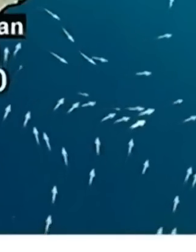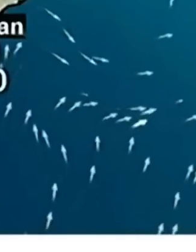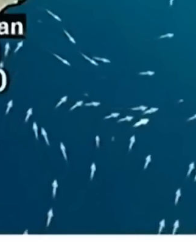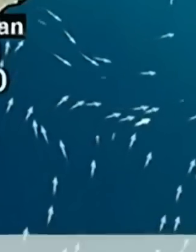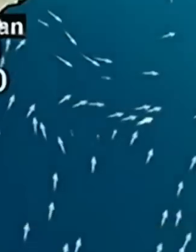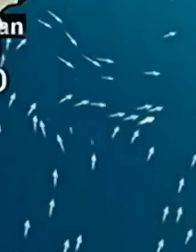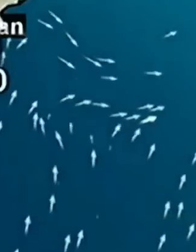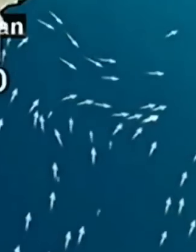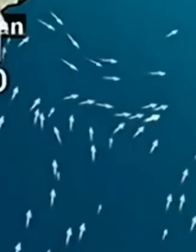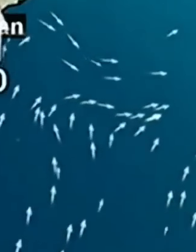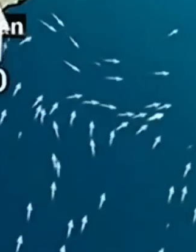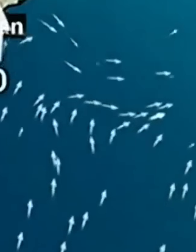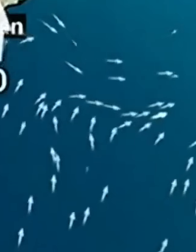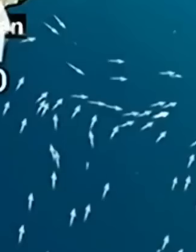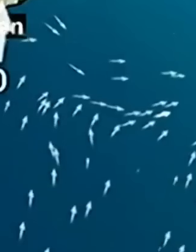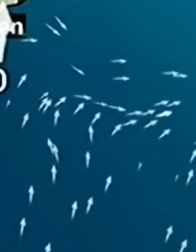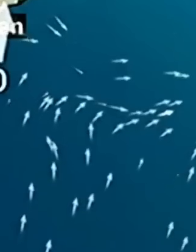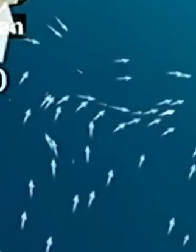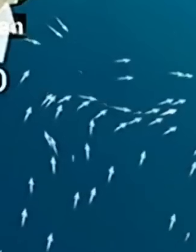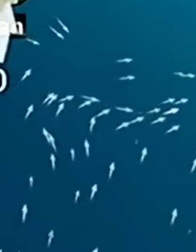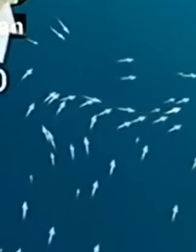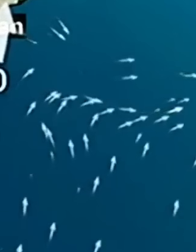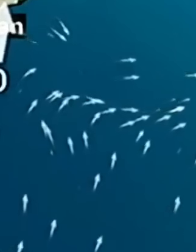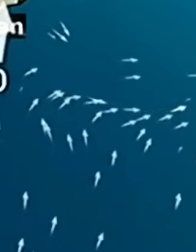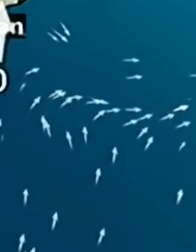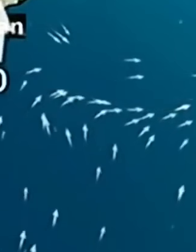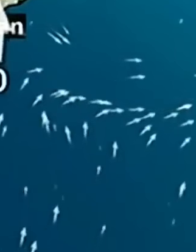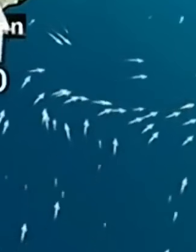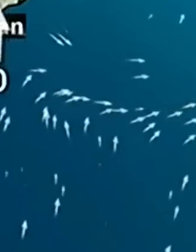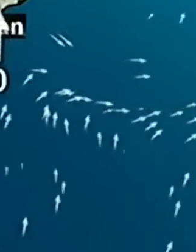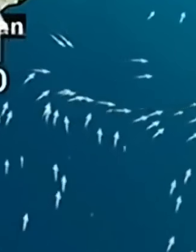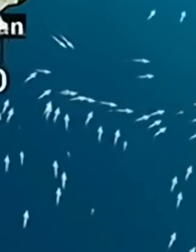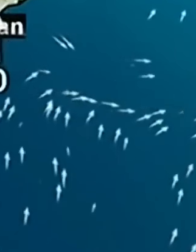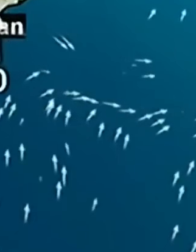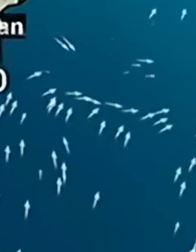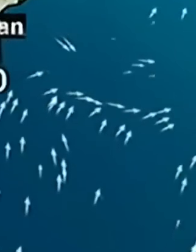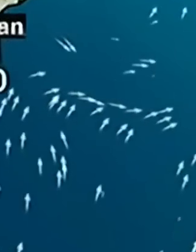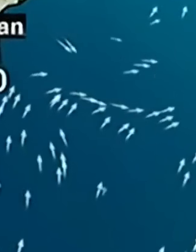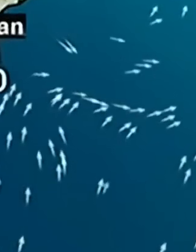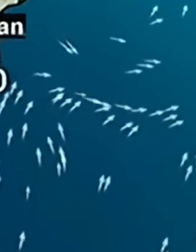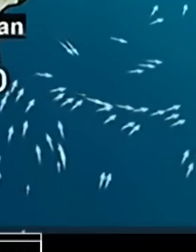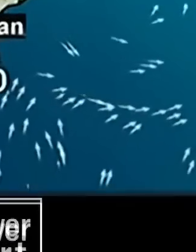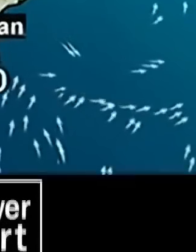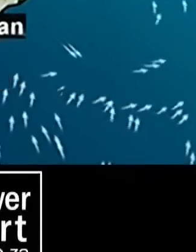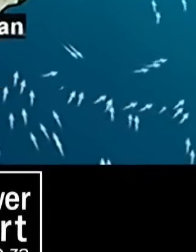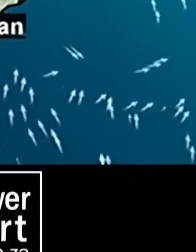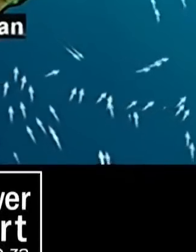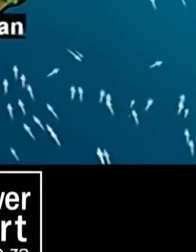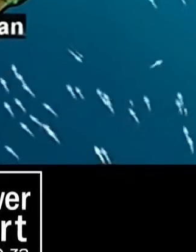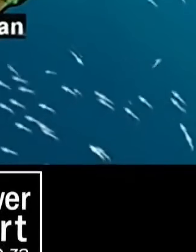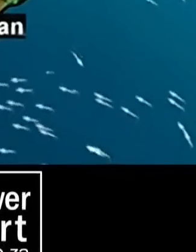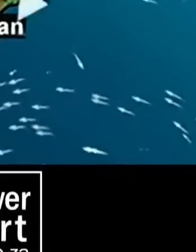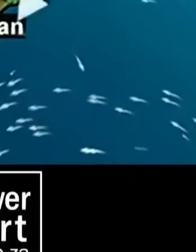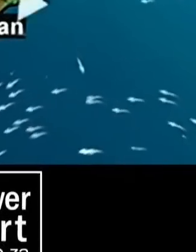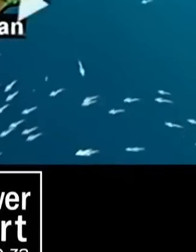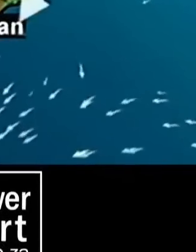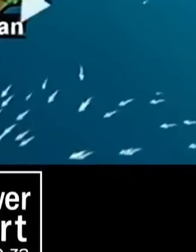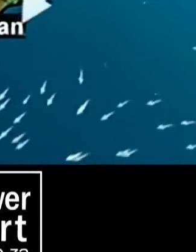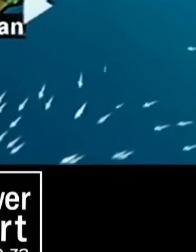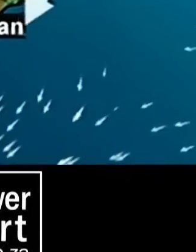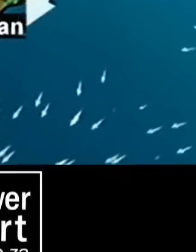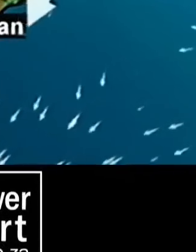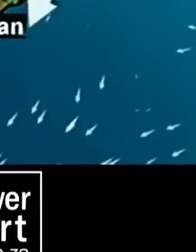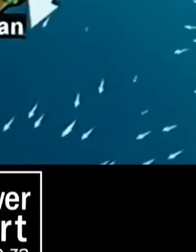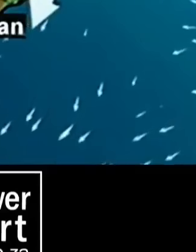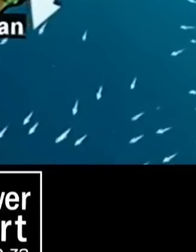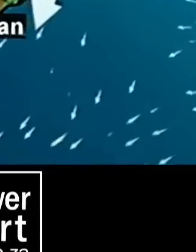botjhabela re shebile botjhabela ba Limpopo ka sa lona Mpumalanga o tla bo kwaetse ka go kgetha dibaka empa pula yona ha iyo le tsatsing la go sane re ntse re lebeletse gore